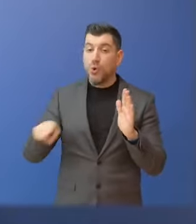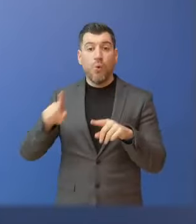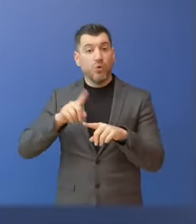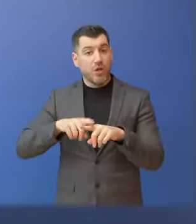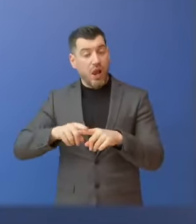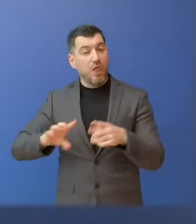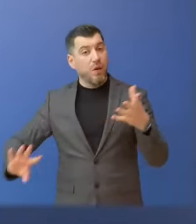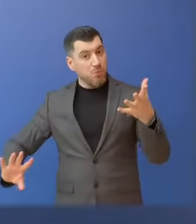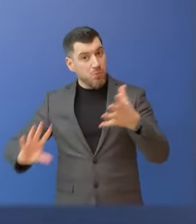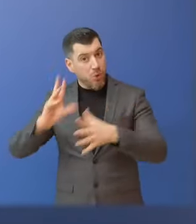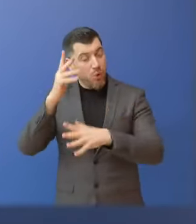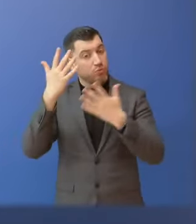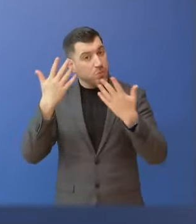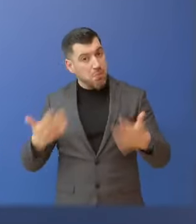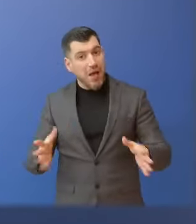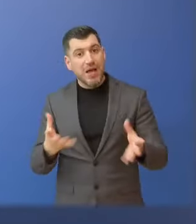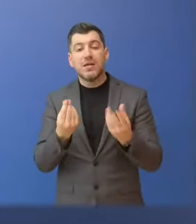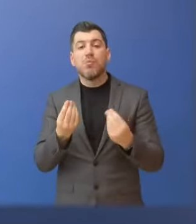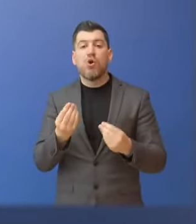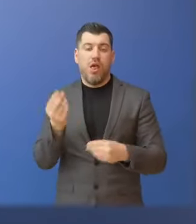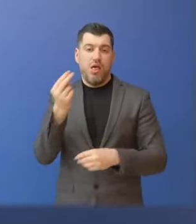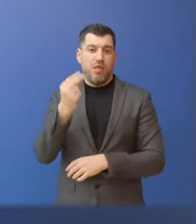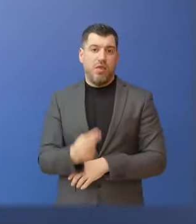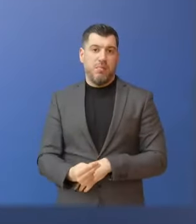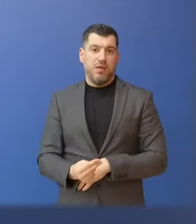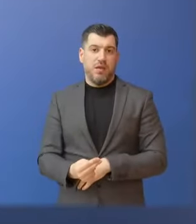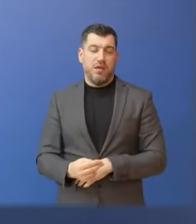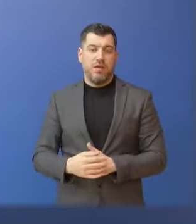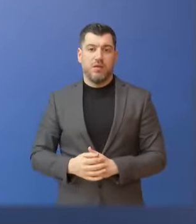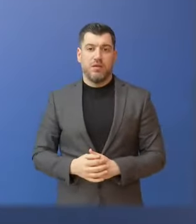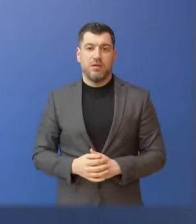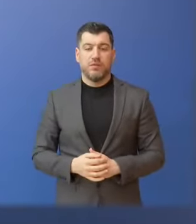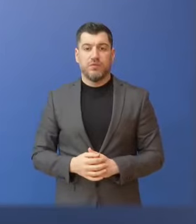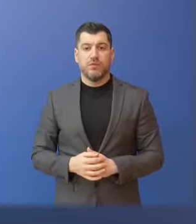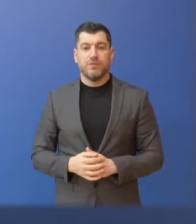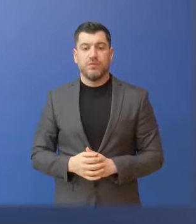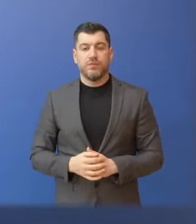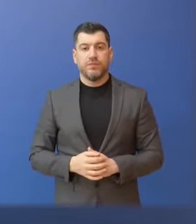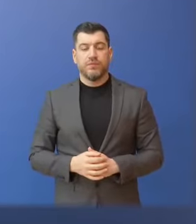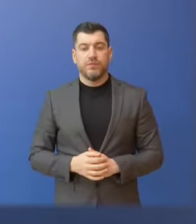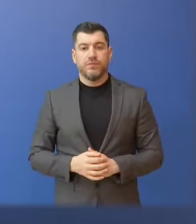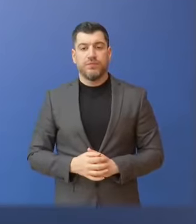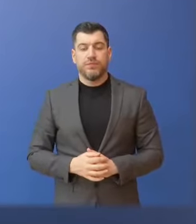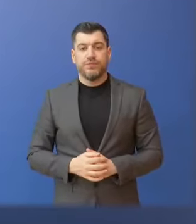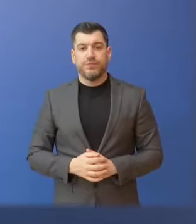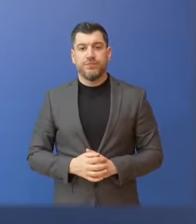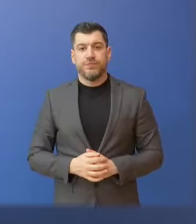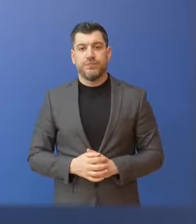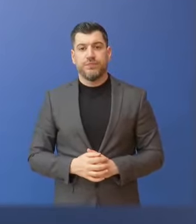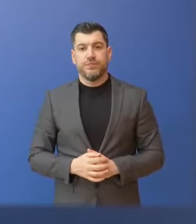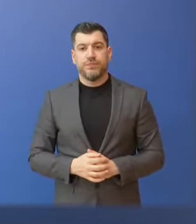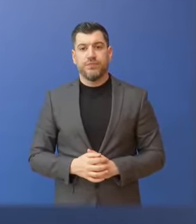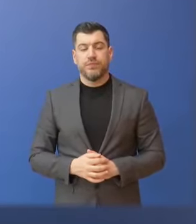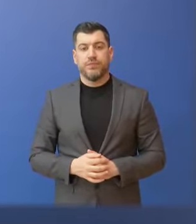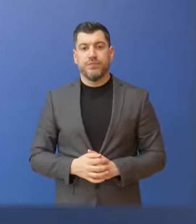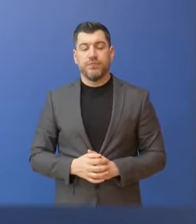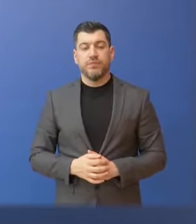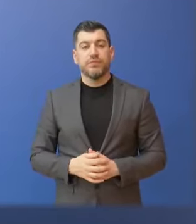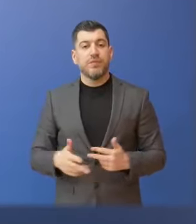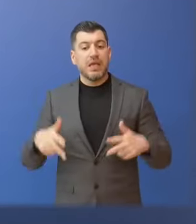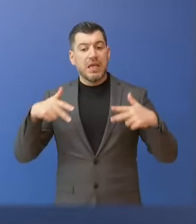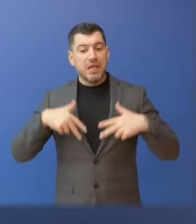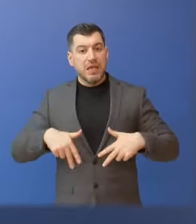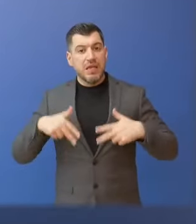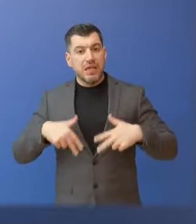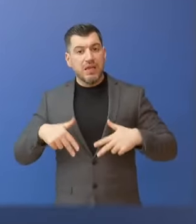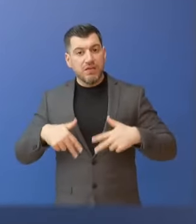σε πολλά επιμέρους ζητήματα γιατί πολύ απλά παρά τα αντιθέτως λεγόμενα η κυβέρνηση του κυριάκου μητσοτάκη έχει